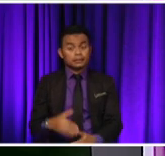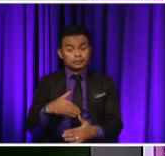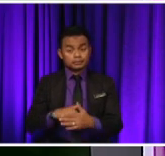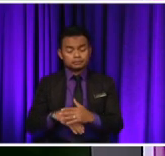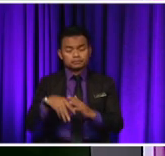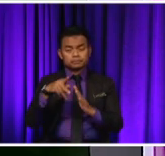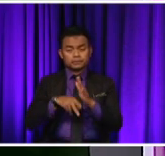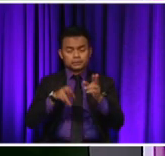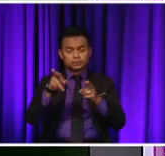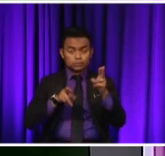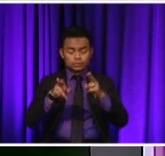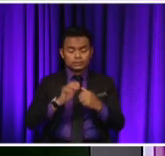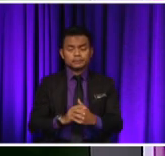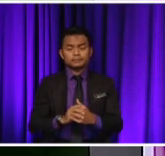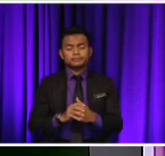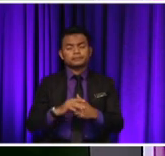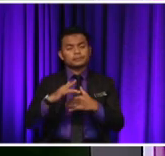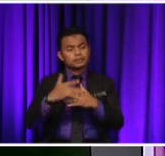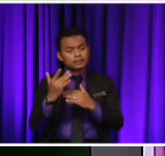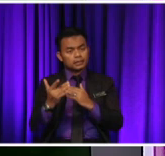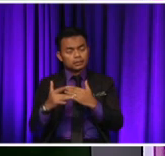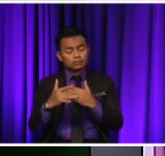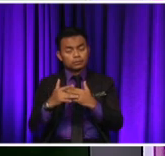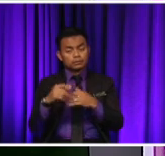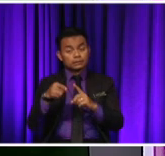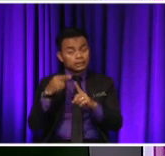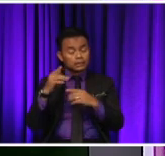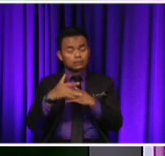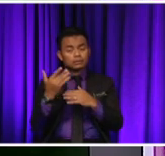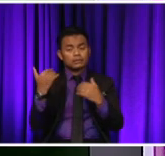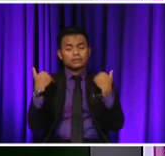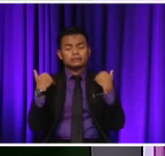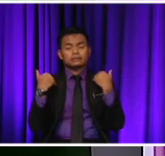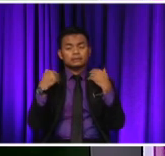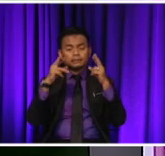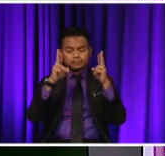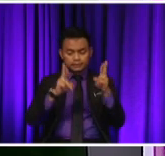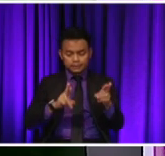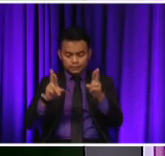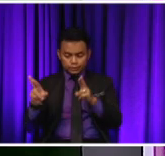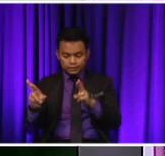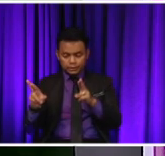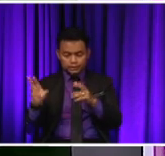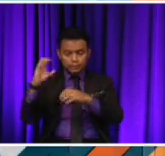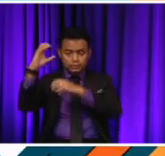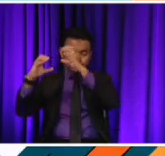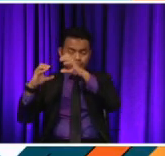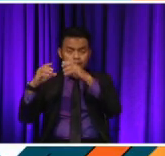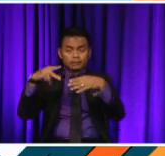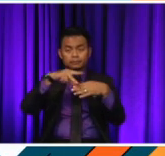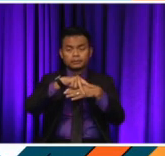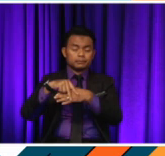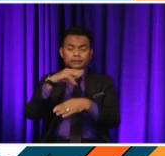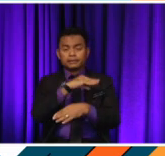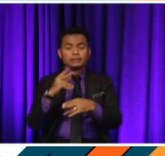daripada awal kita adanya merancang dan kemudian kita mau organisasi kemudian kita memimpin dan kita mengawal